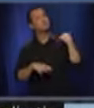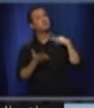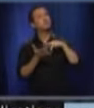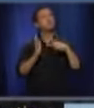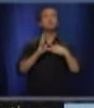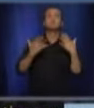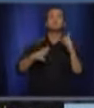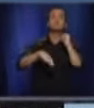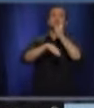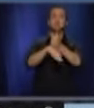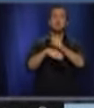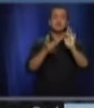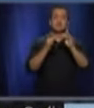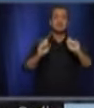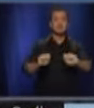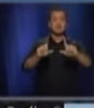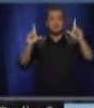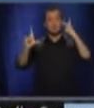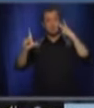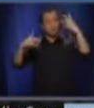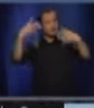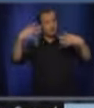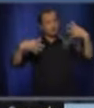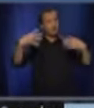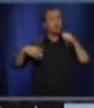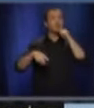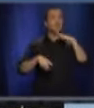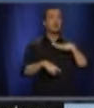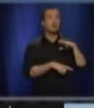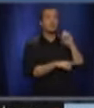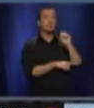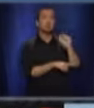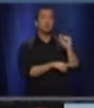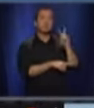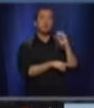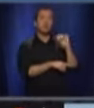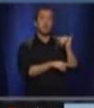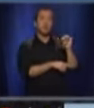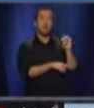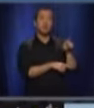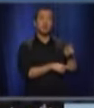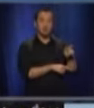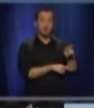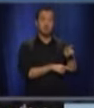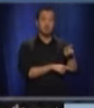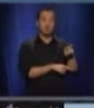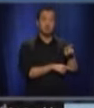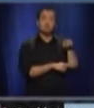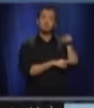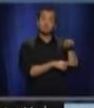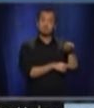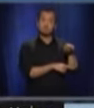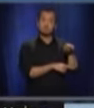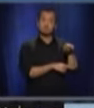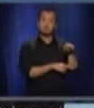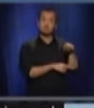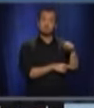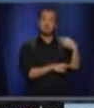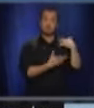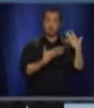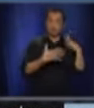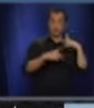s'en vient. On va peut-être, Mme Savoie travaille très fort pour qu'on puisse faire peut-être même des tests dans les prochains jours de